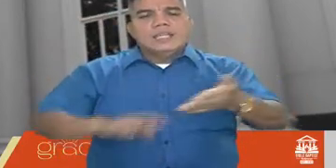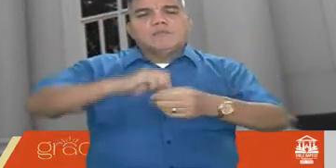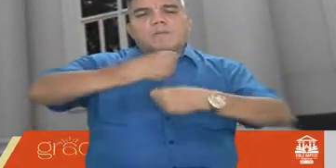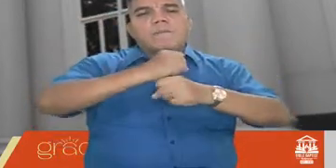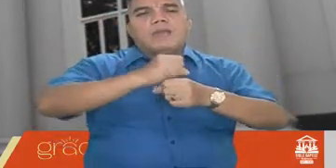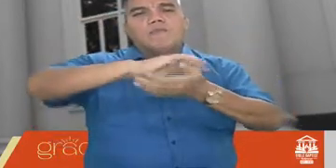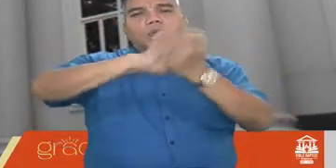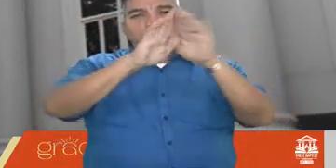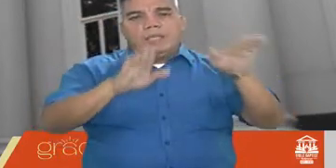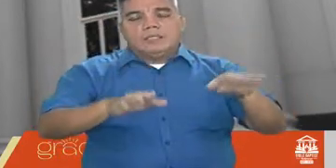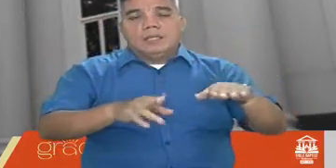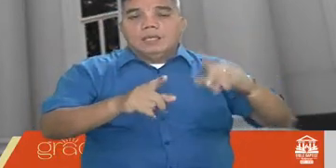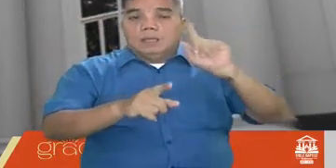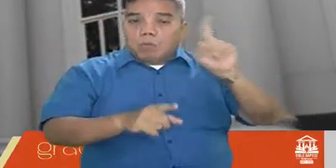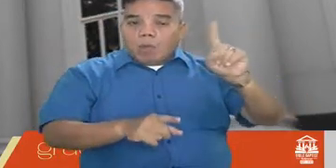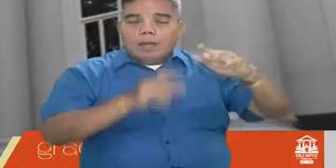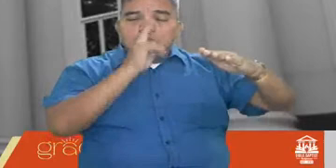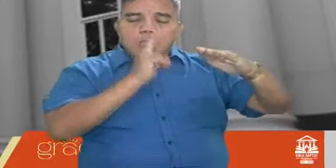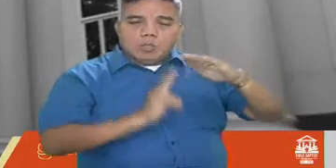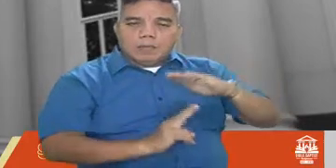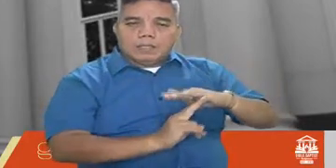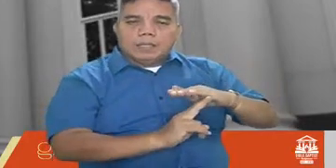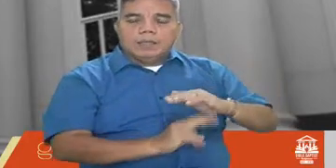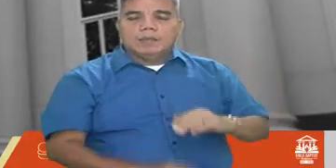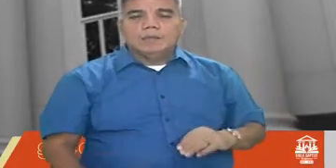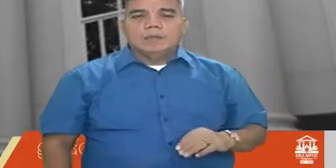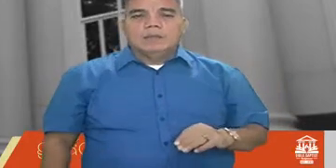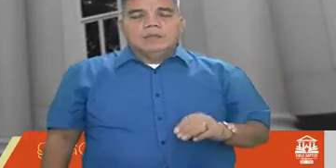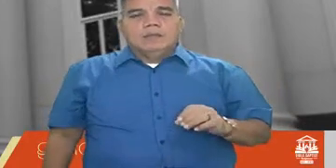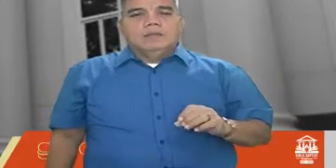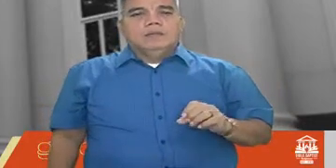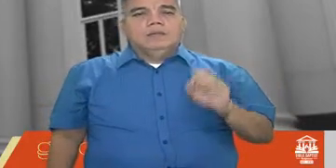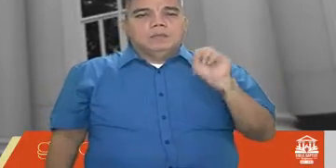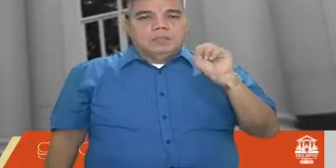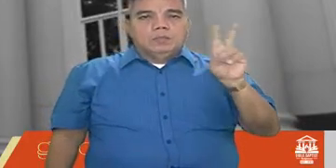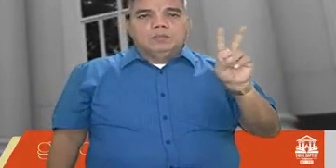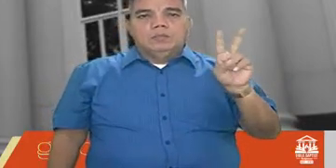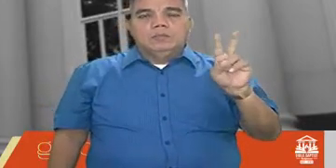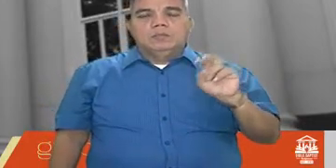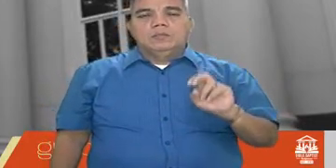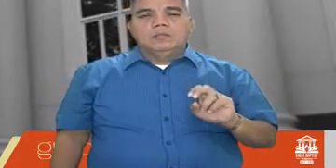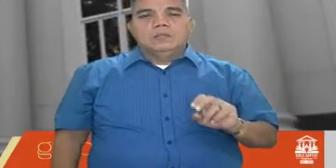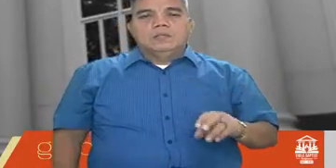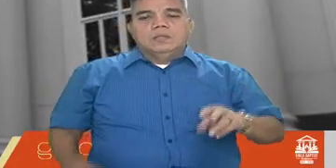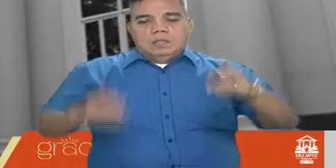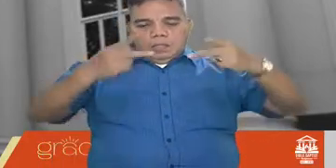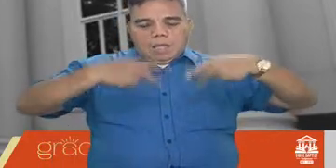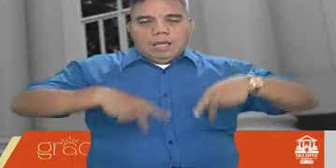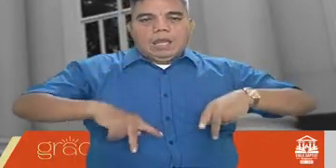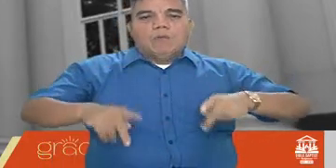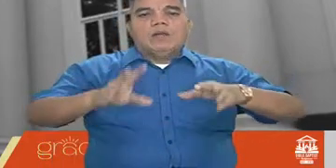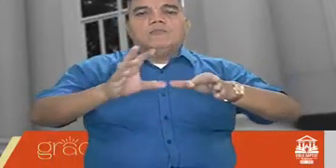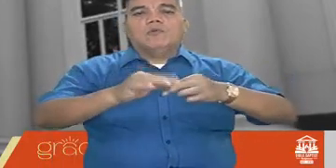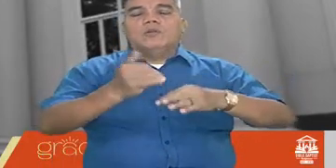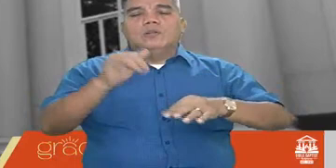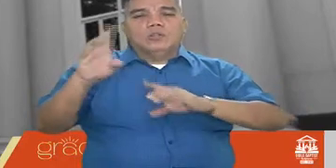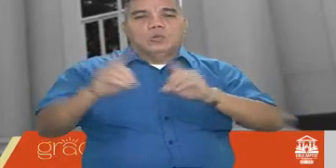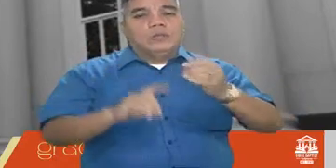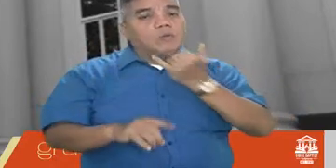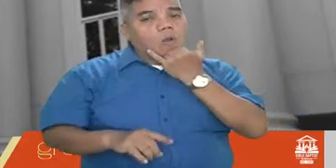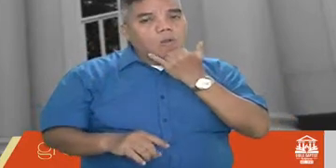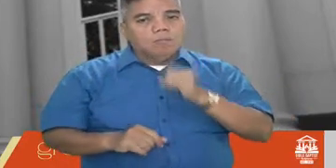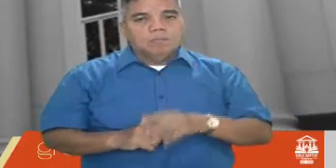things? Humility. What are these things that make for peace? Allowance for mistakes.